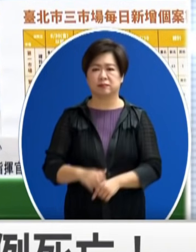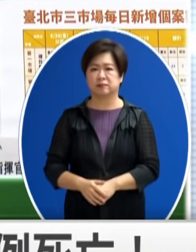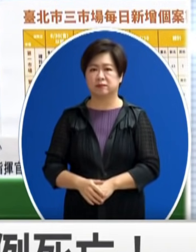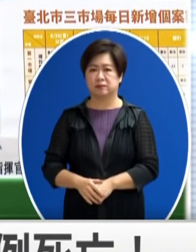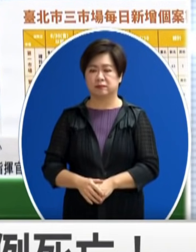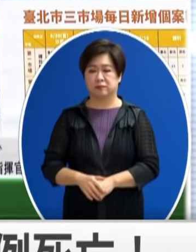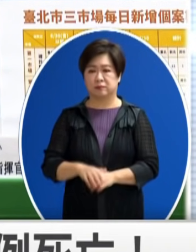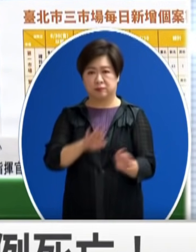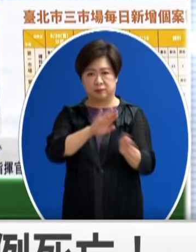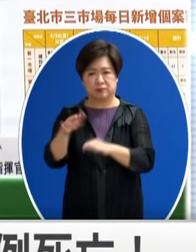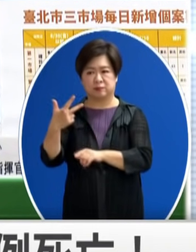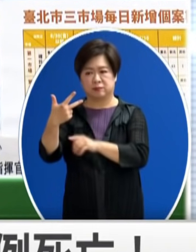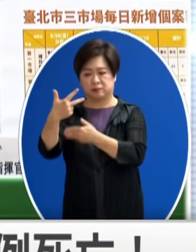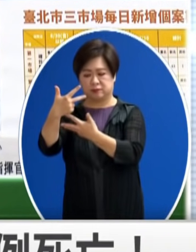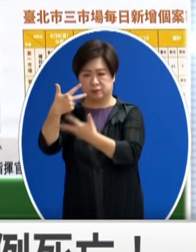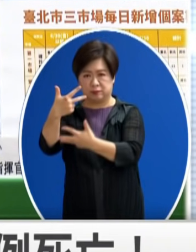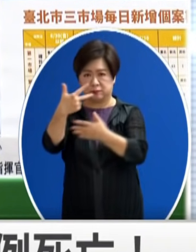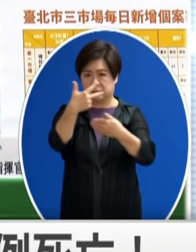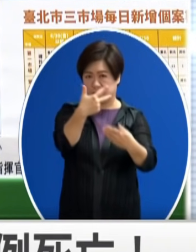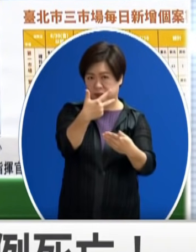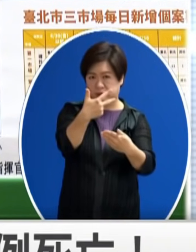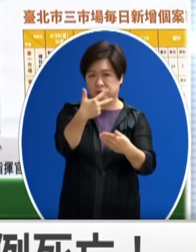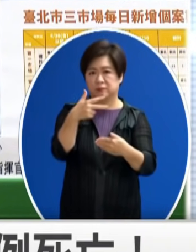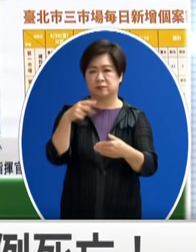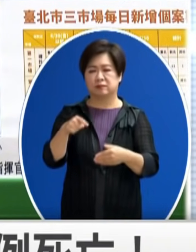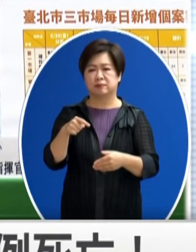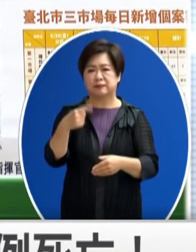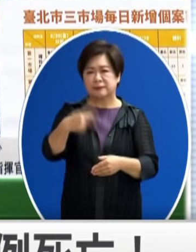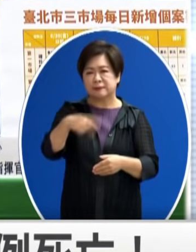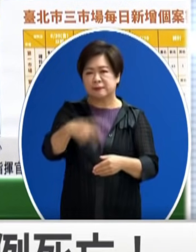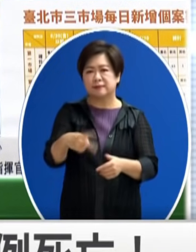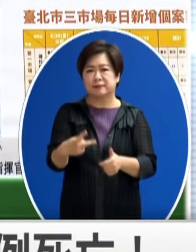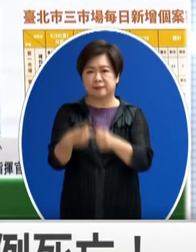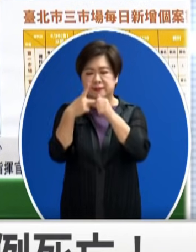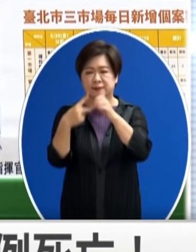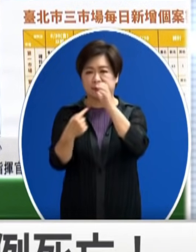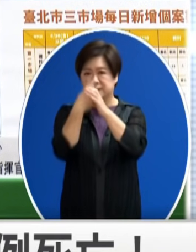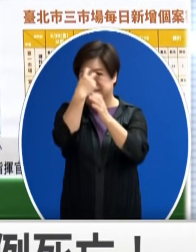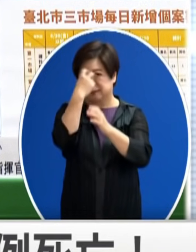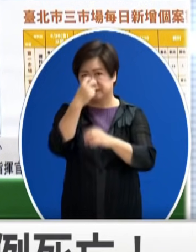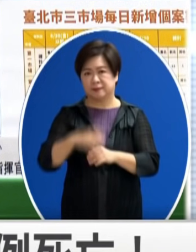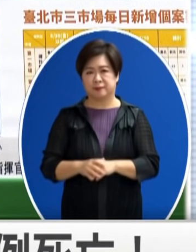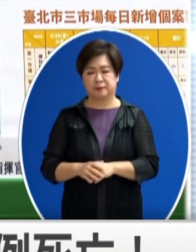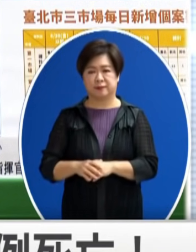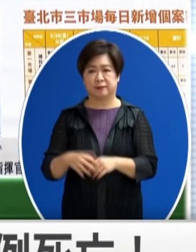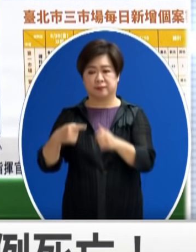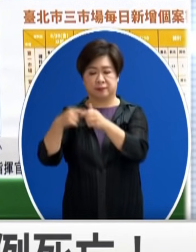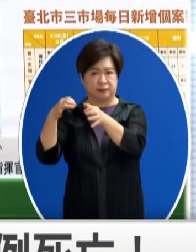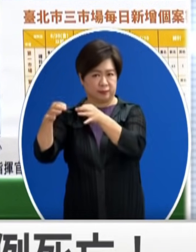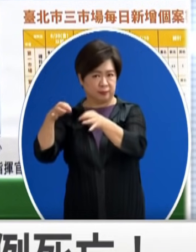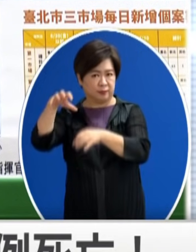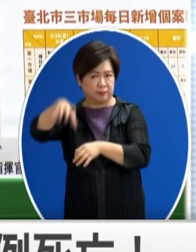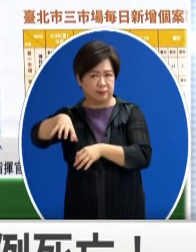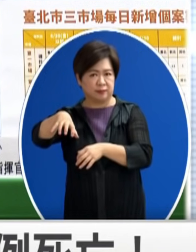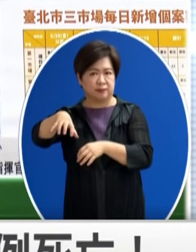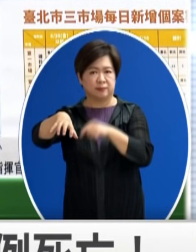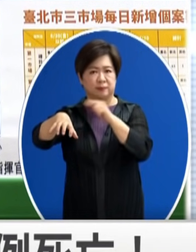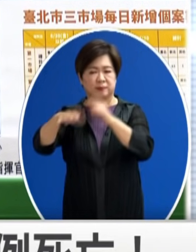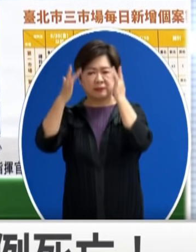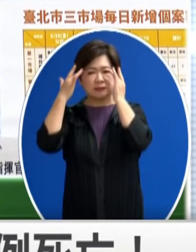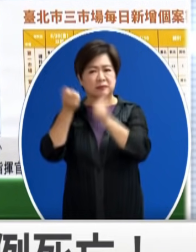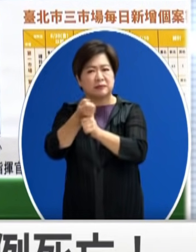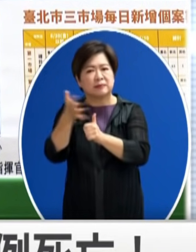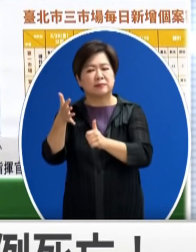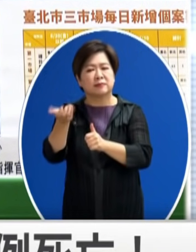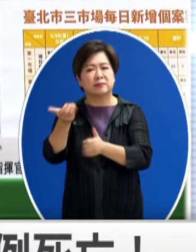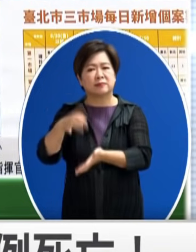那7月8号、7月9号，哈，这一次在第二次在做，然后在北荣一市，哈，在热区